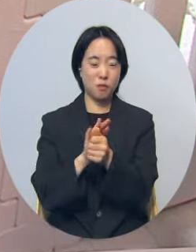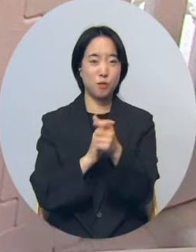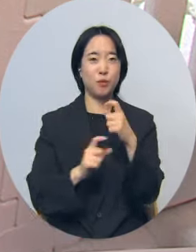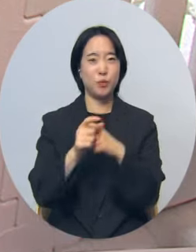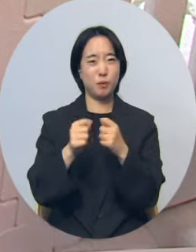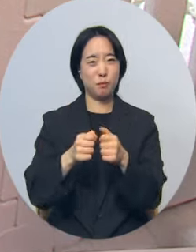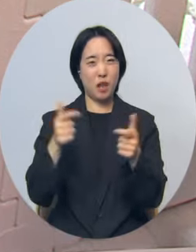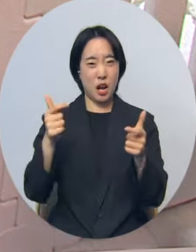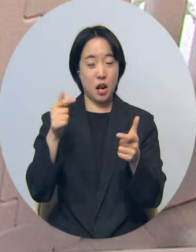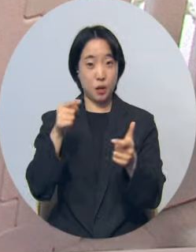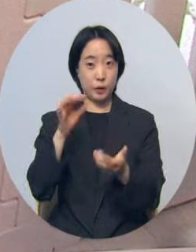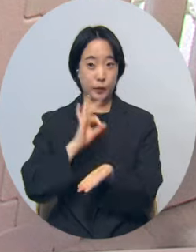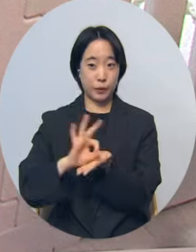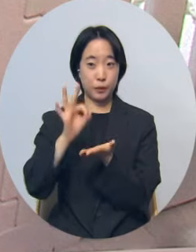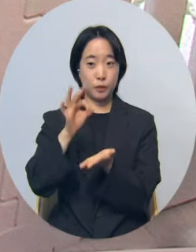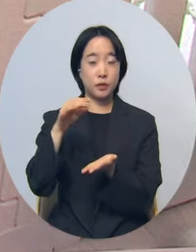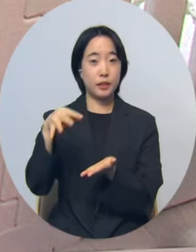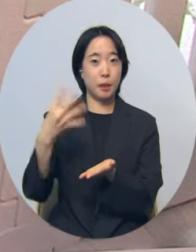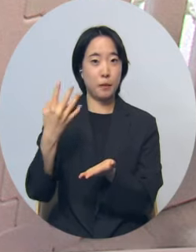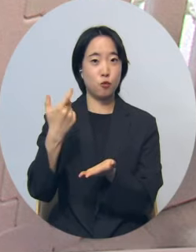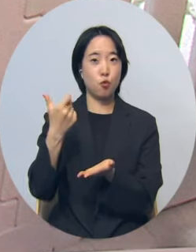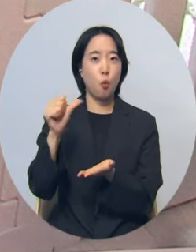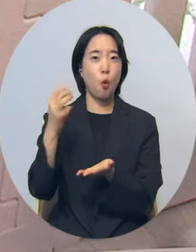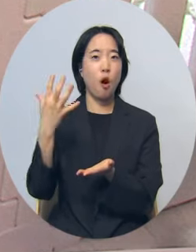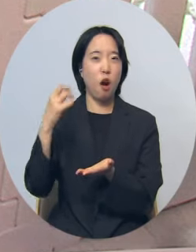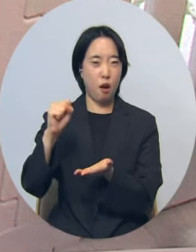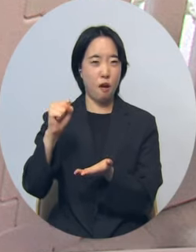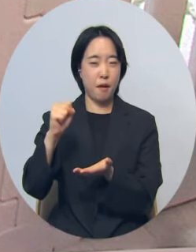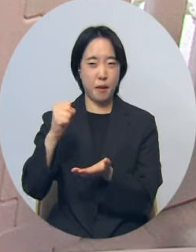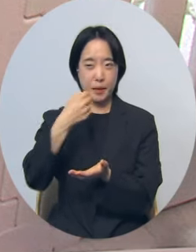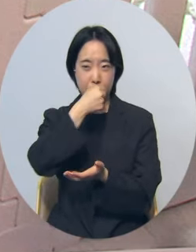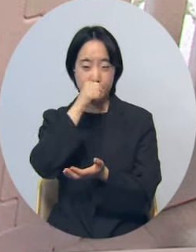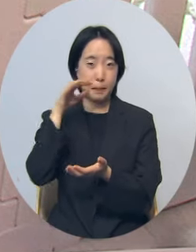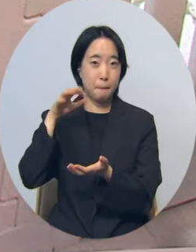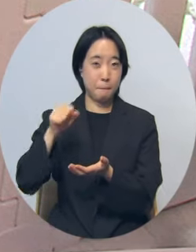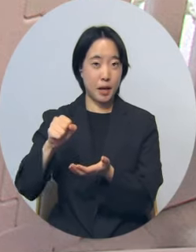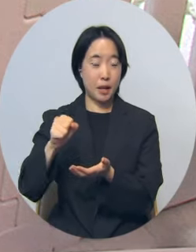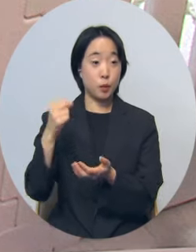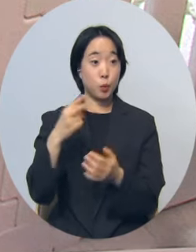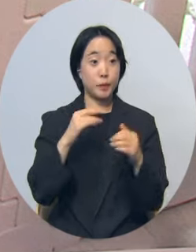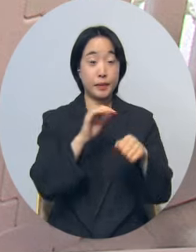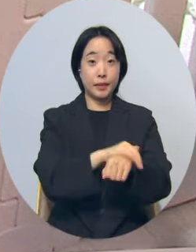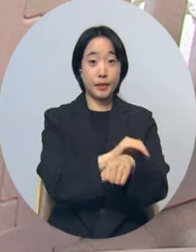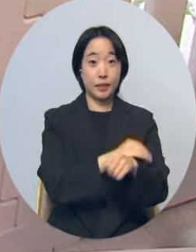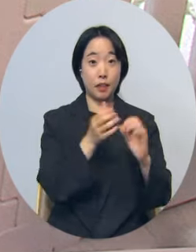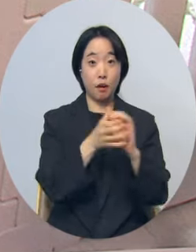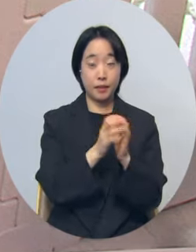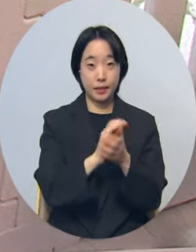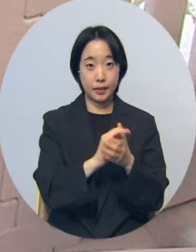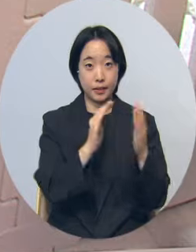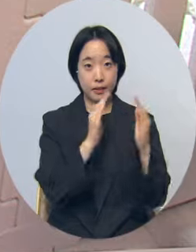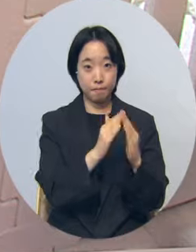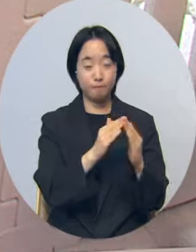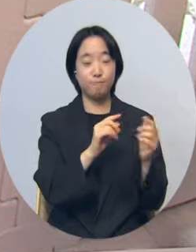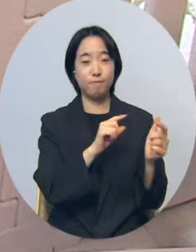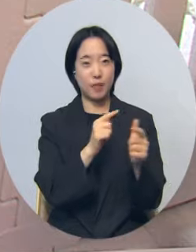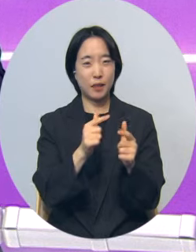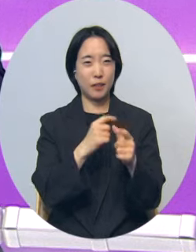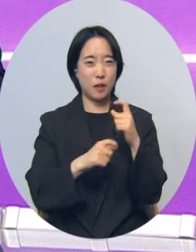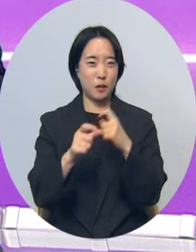올해보다 456억 원을 더 투입하며 13억 원을 투입해 직장 어린이집 긴급돌봄 서비스도 신설할